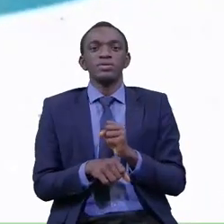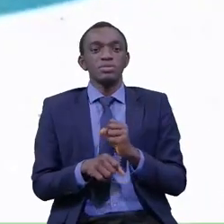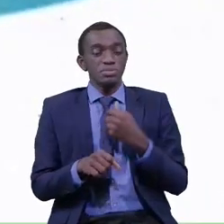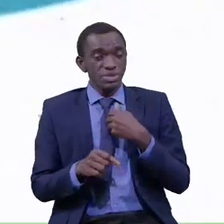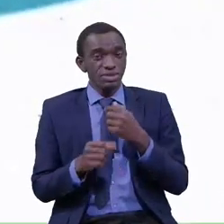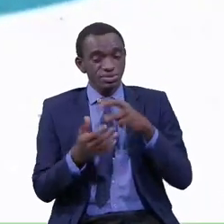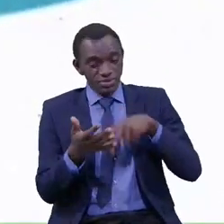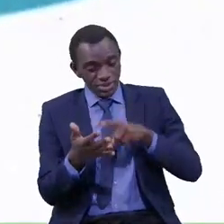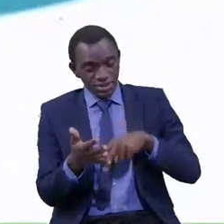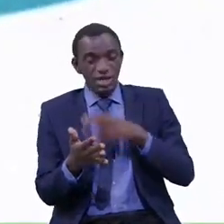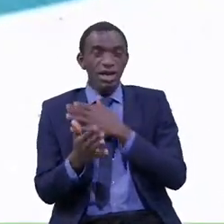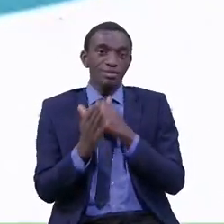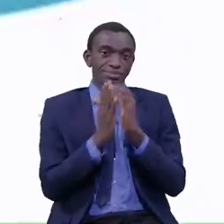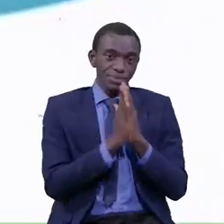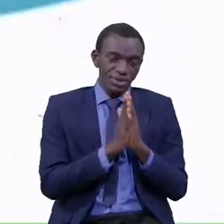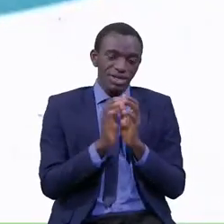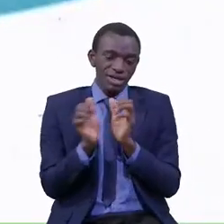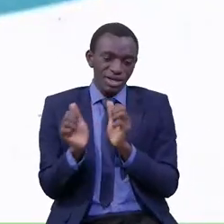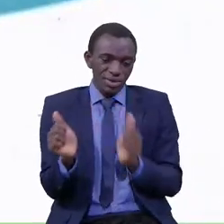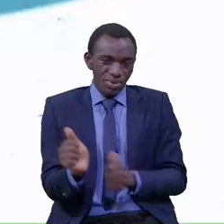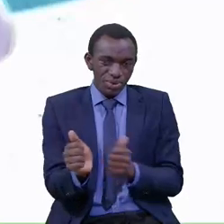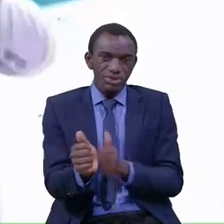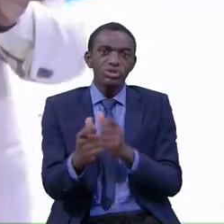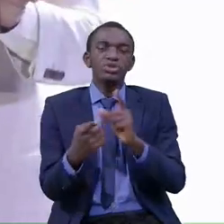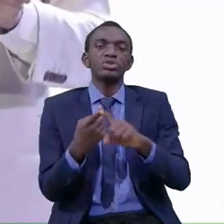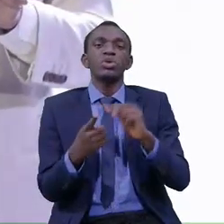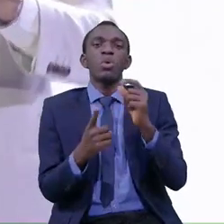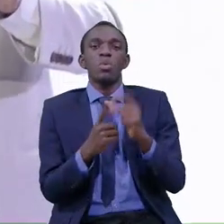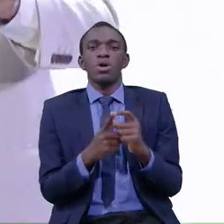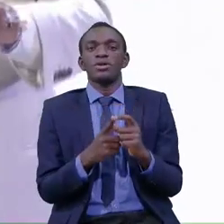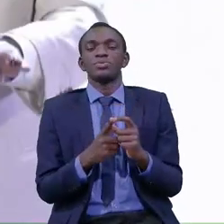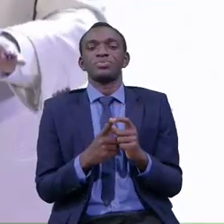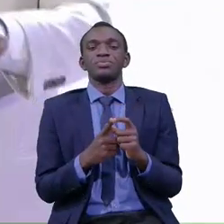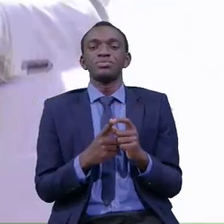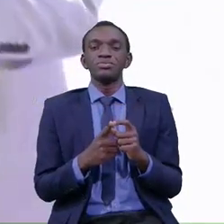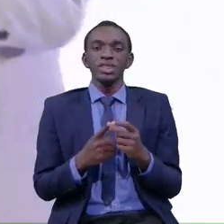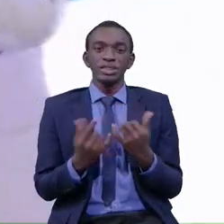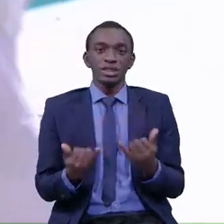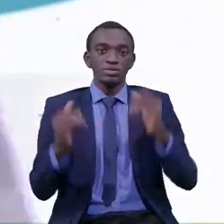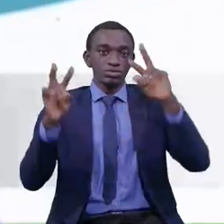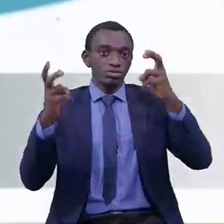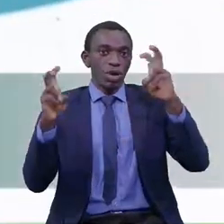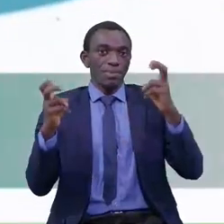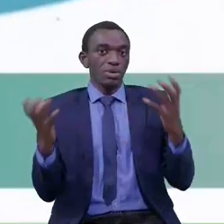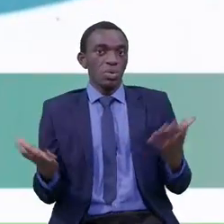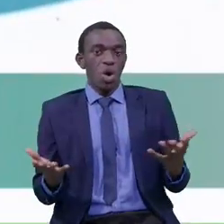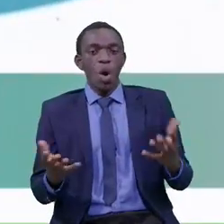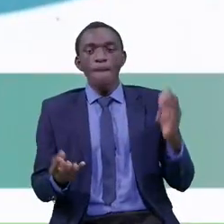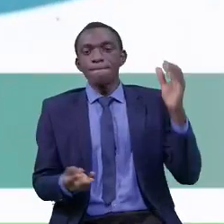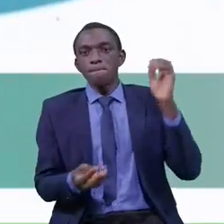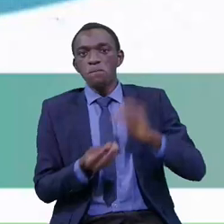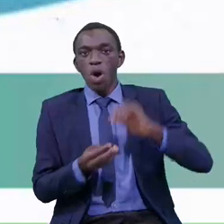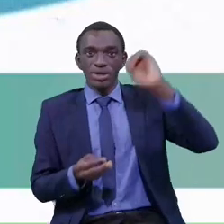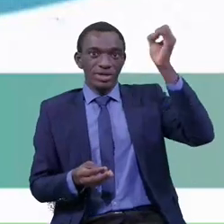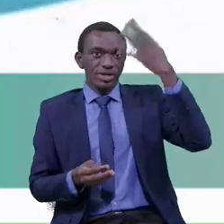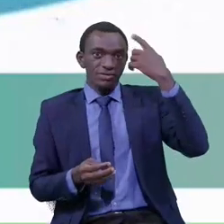prie selon ce que j'ai lu. Nous parlons aujourd'hui, comme je l'ai dit, du message intitulé « Plus de grâce